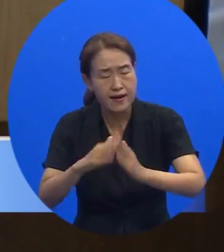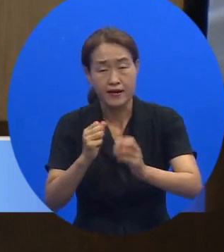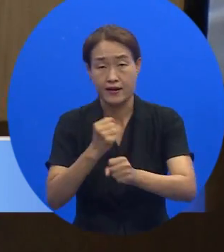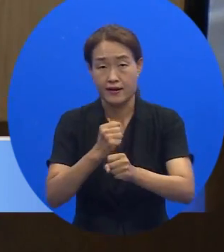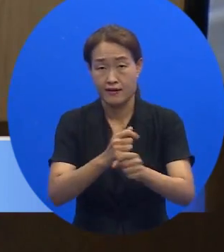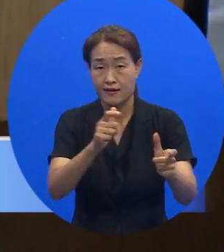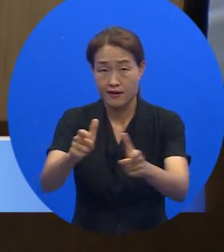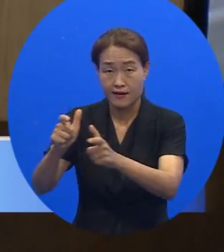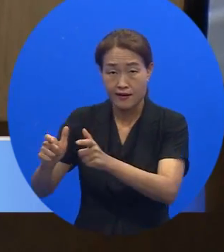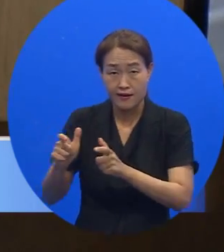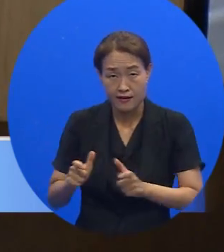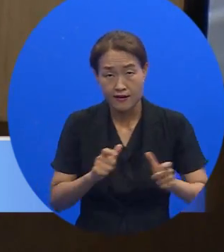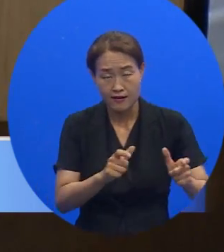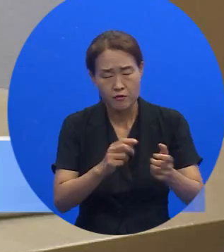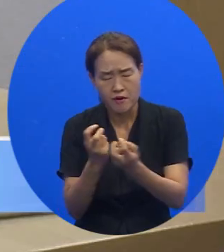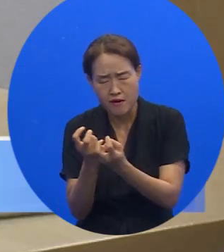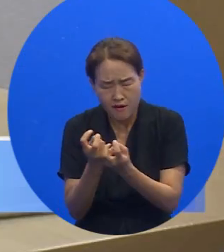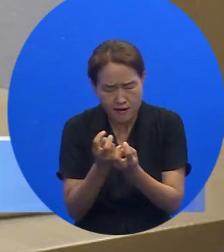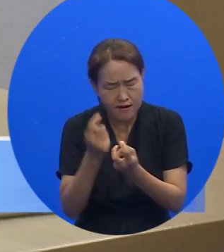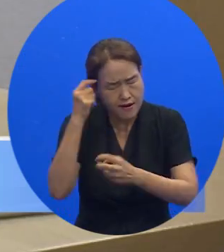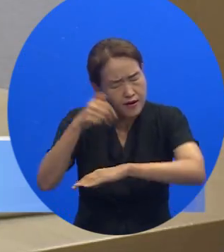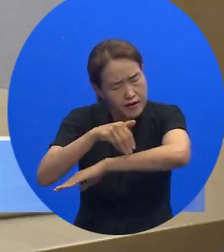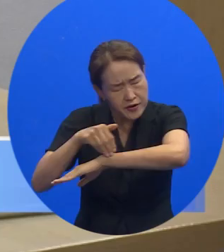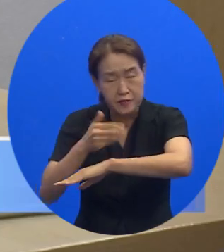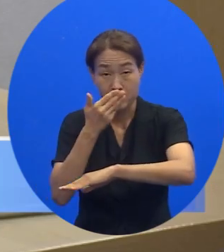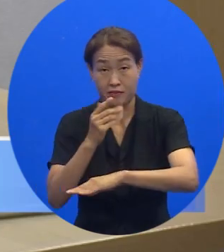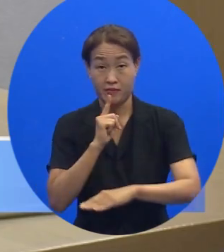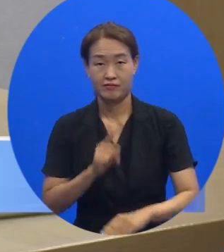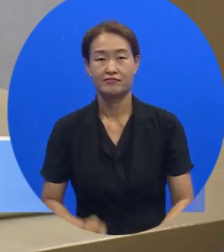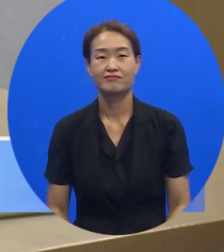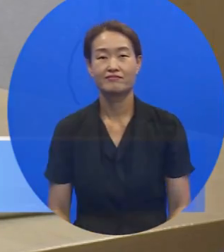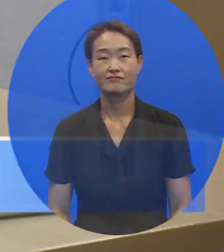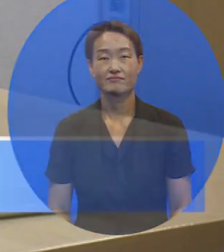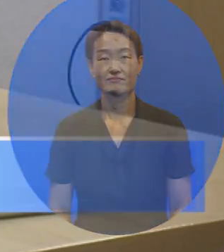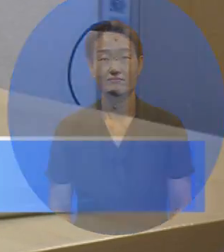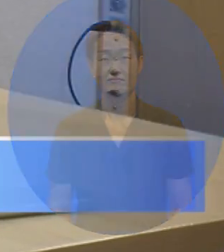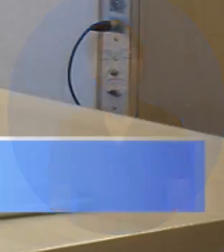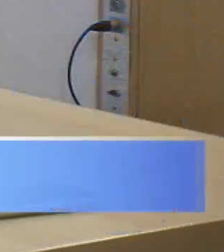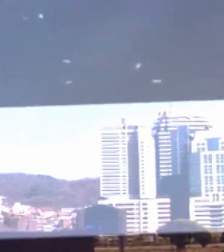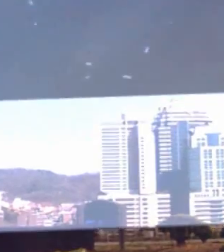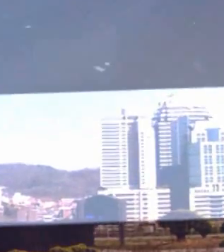수립 지원과 지자체 기후적응 대책 수립 지원 등이 있다고 밝혔습니다.